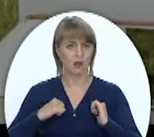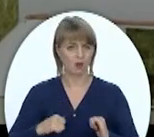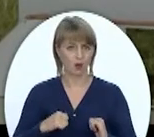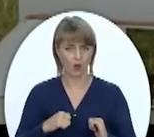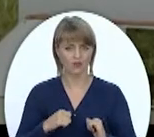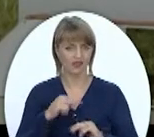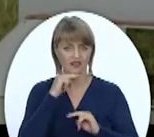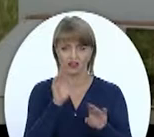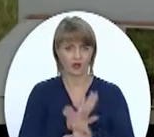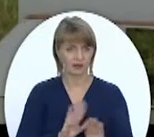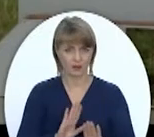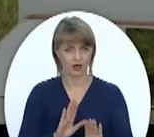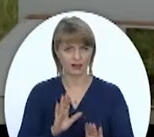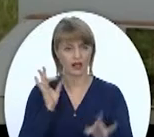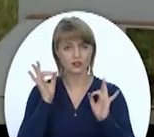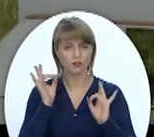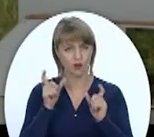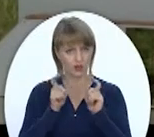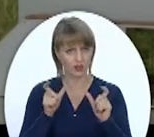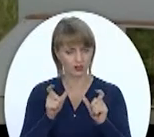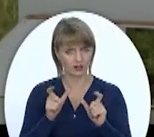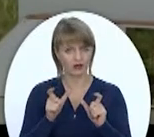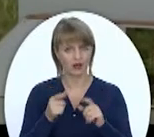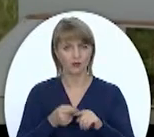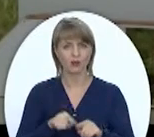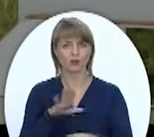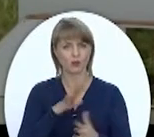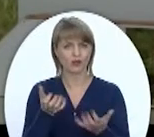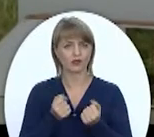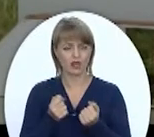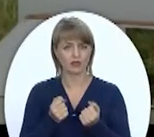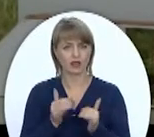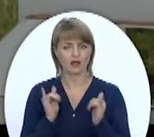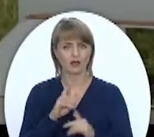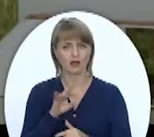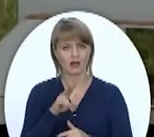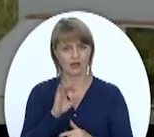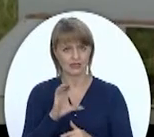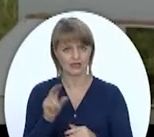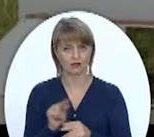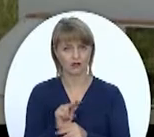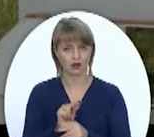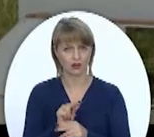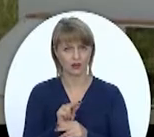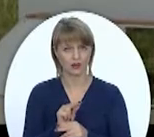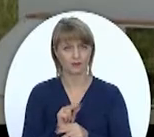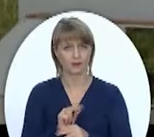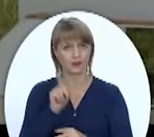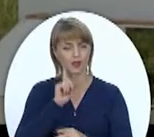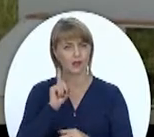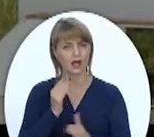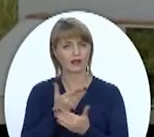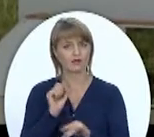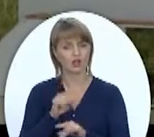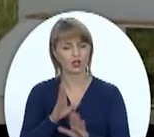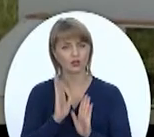не реагирует на резкие звуки. Вот, ну, почему он и был взят для канистерапии. Вот, поэтому пока его